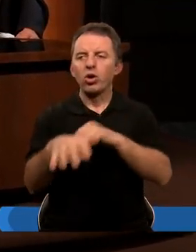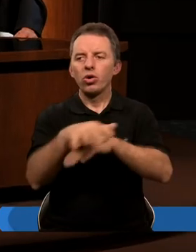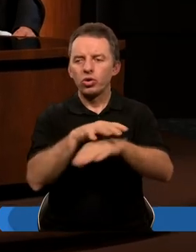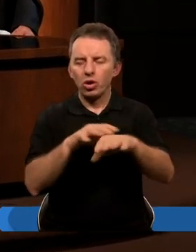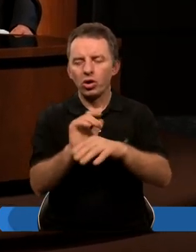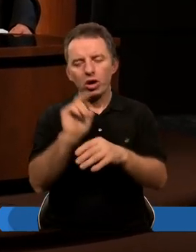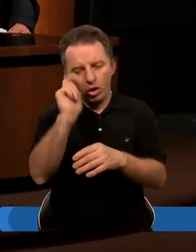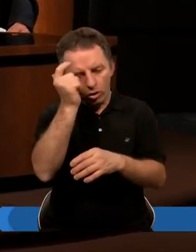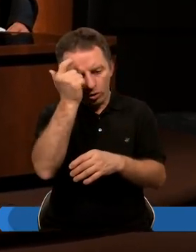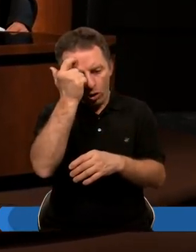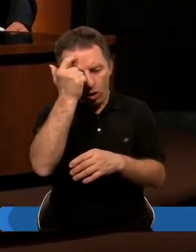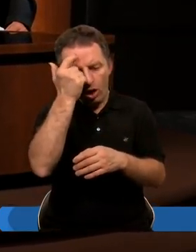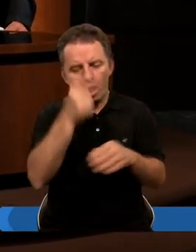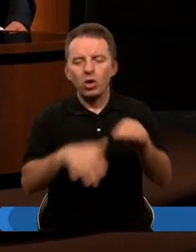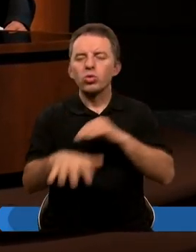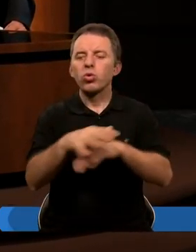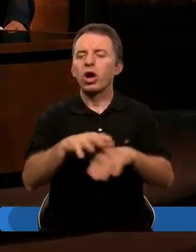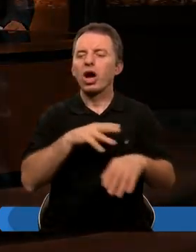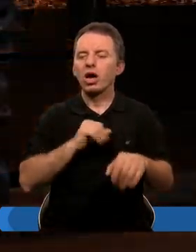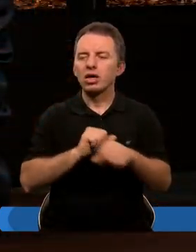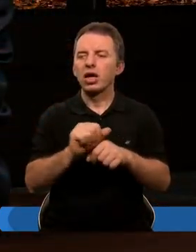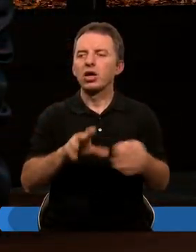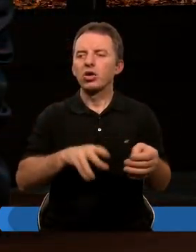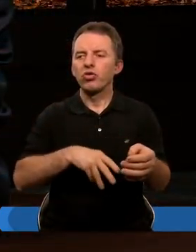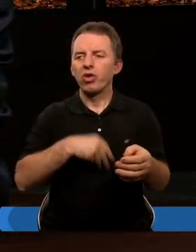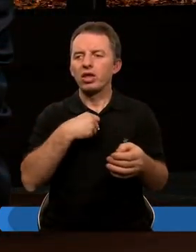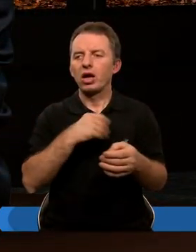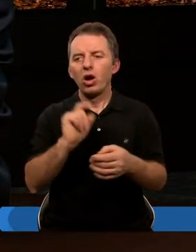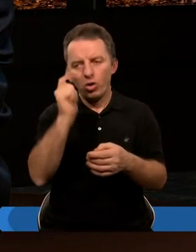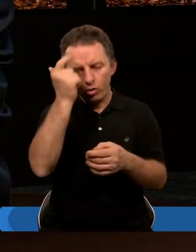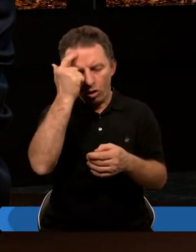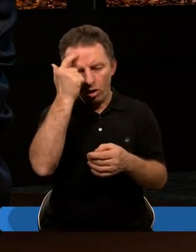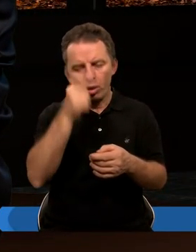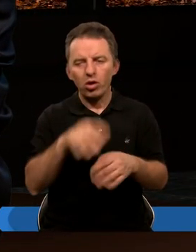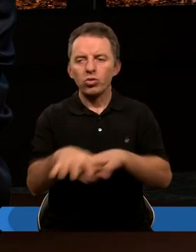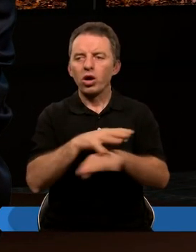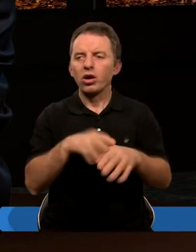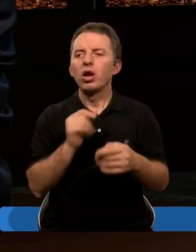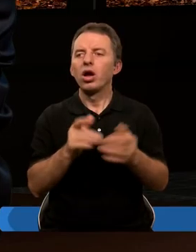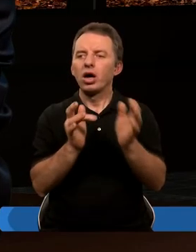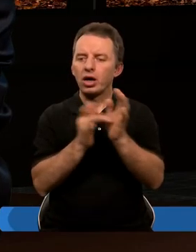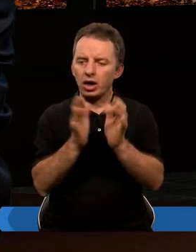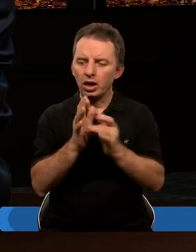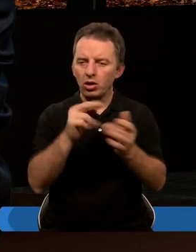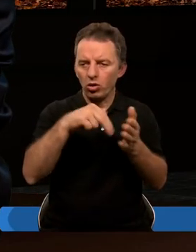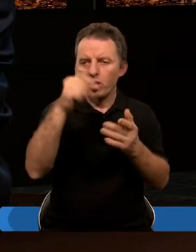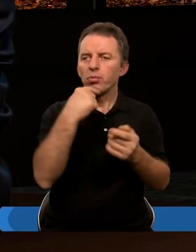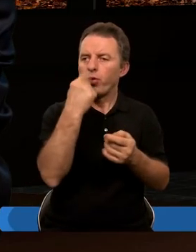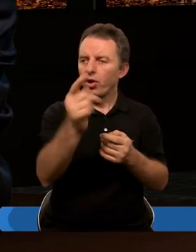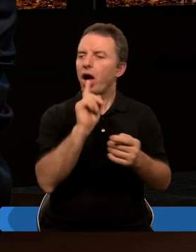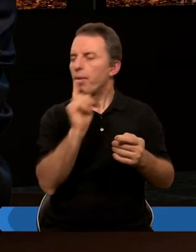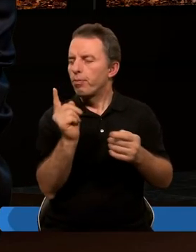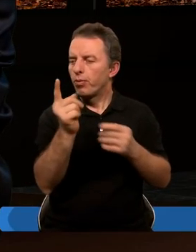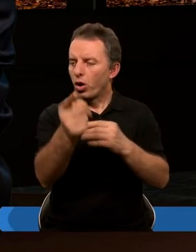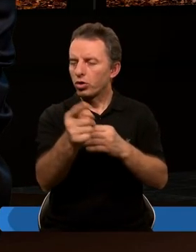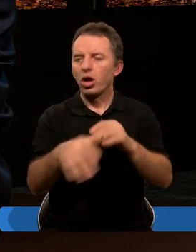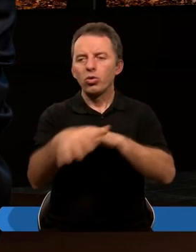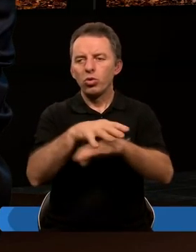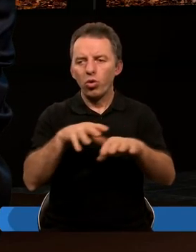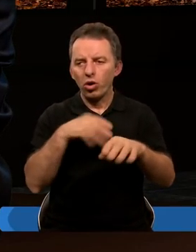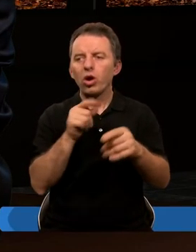jaka rola jest ducha świętego. Rolą ducha świętego Chrystus odchodząc powiedział, że pośle ducha